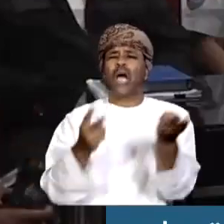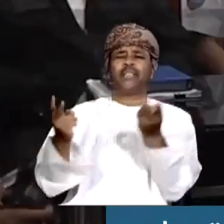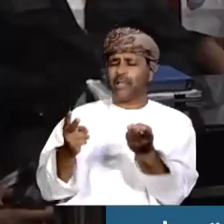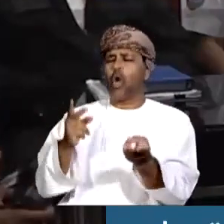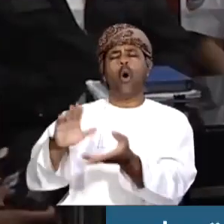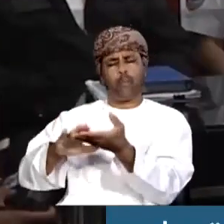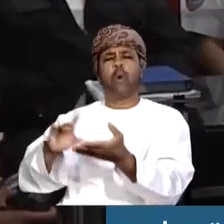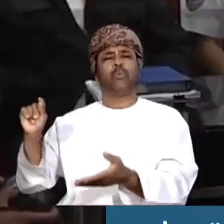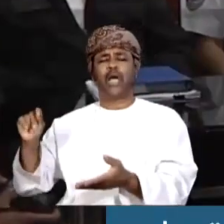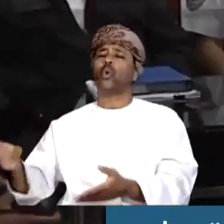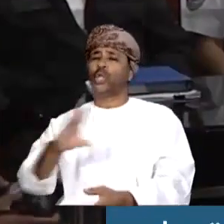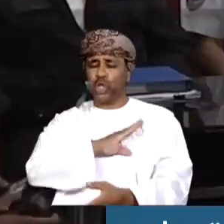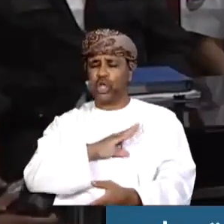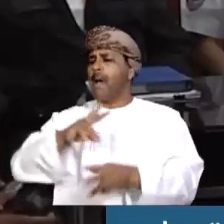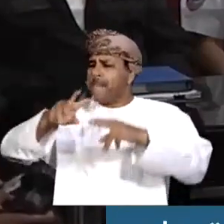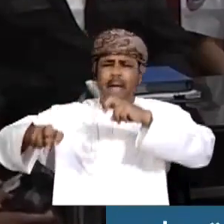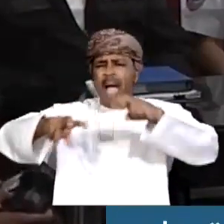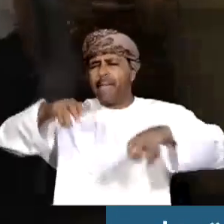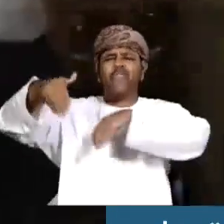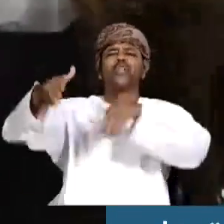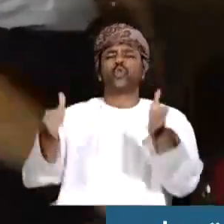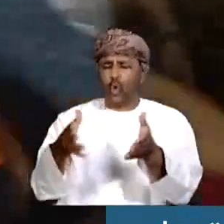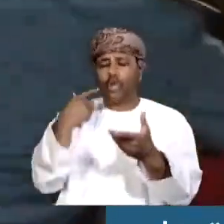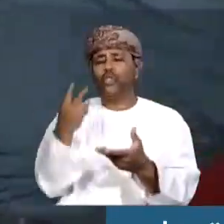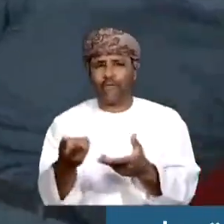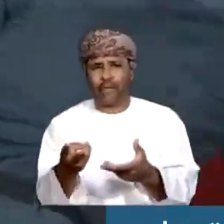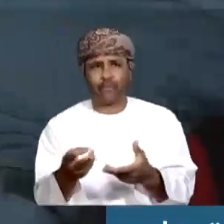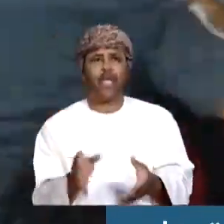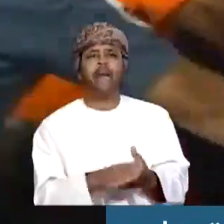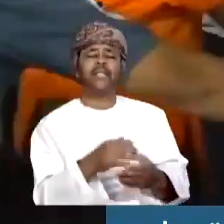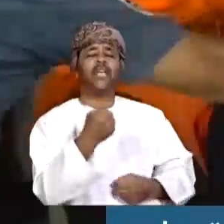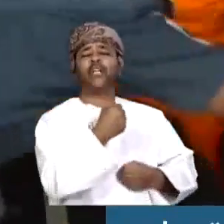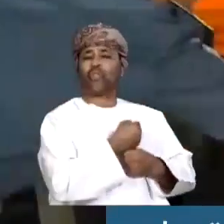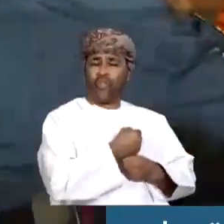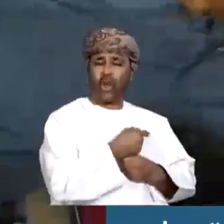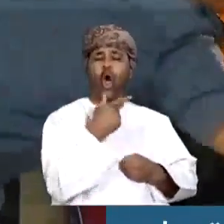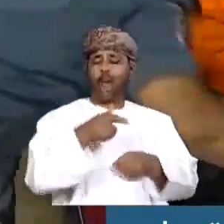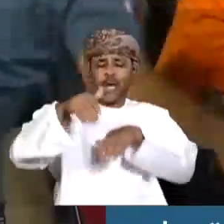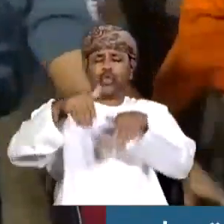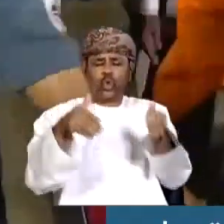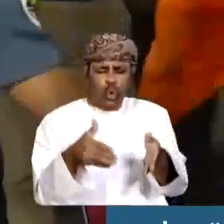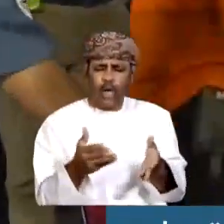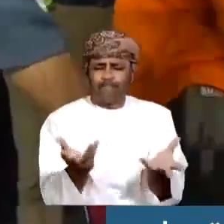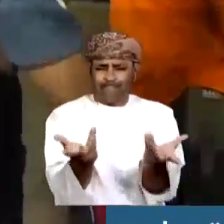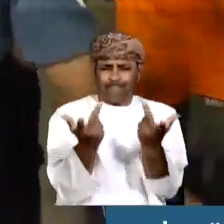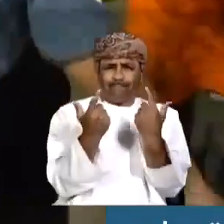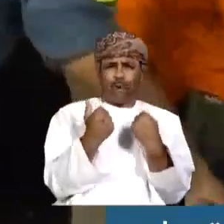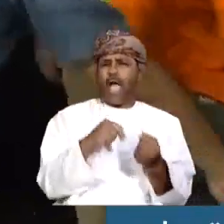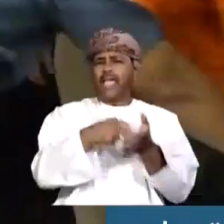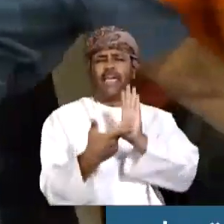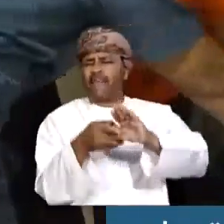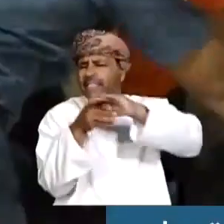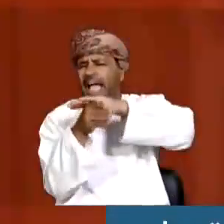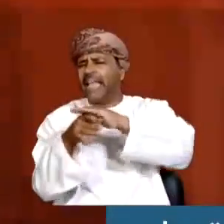جانب الجيش في العثور على الصندوق. وينتظر أن يقدم الصندوق معلومات عما حدث على